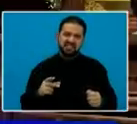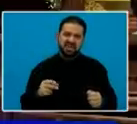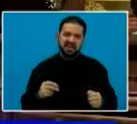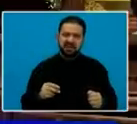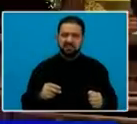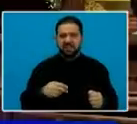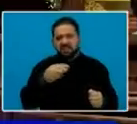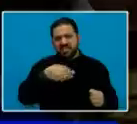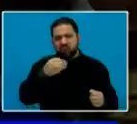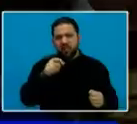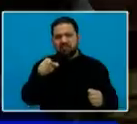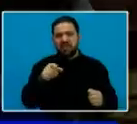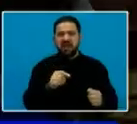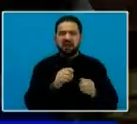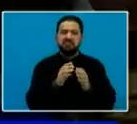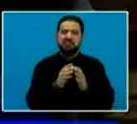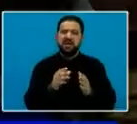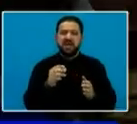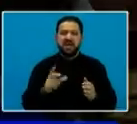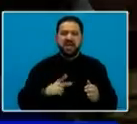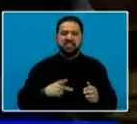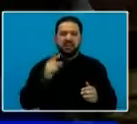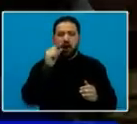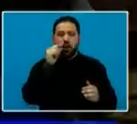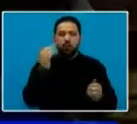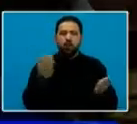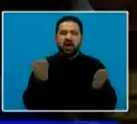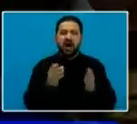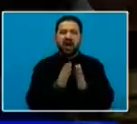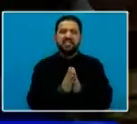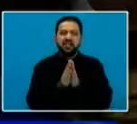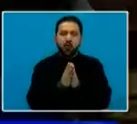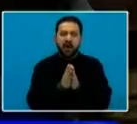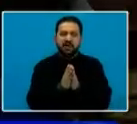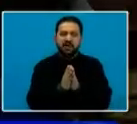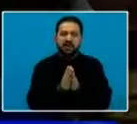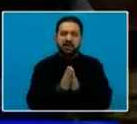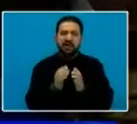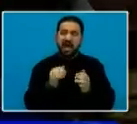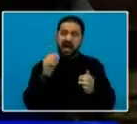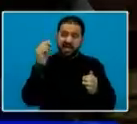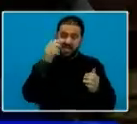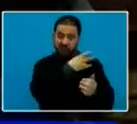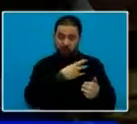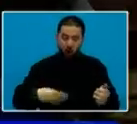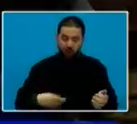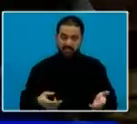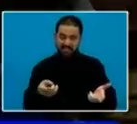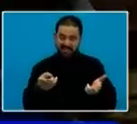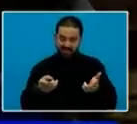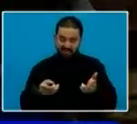Cui te rogi? Lui Hristos. Astfel încât Hristos să trăiască El în tine. În momentul